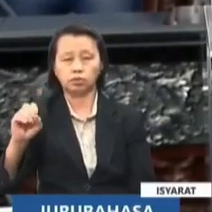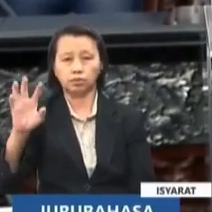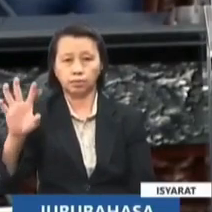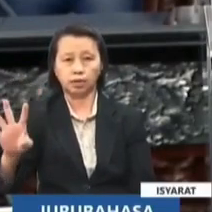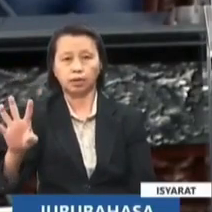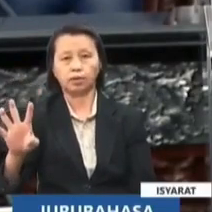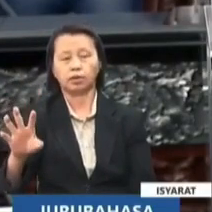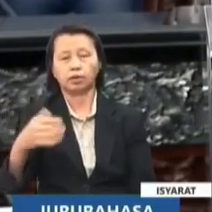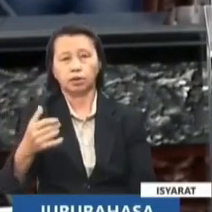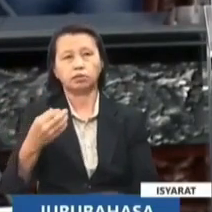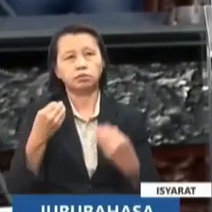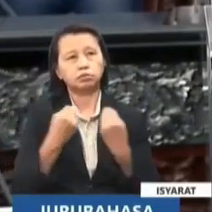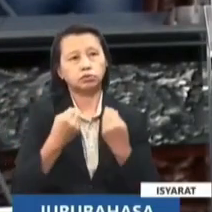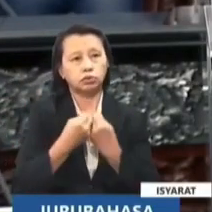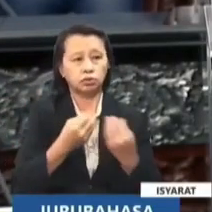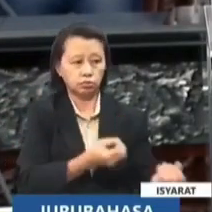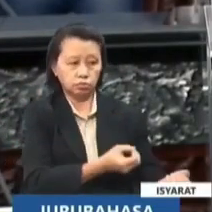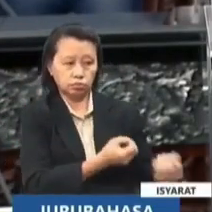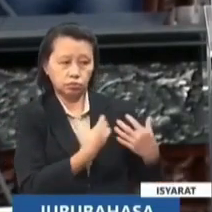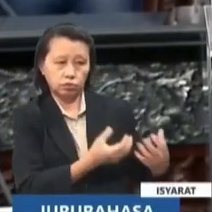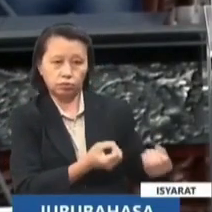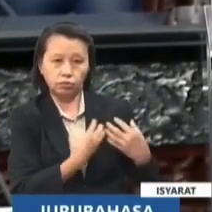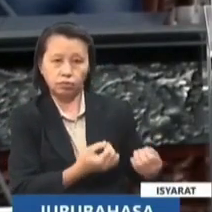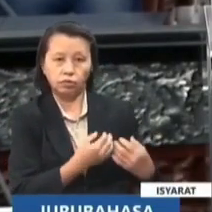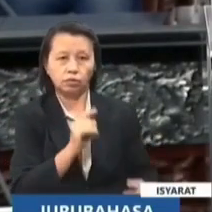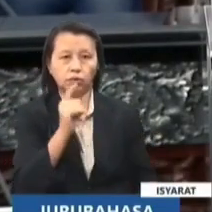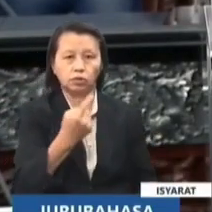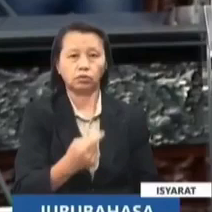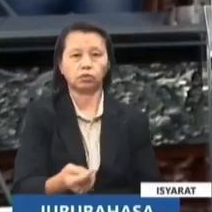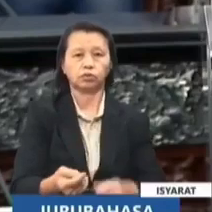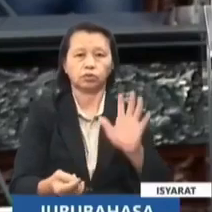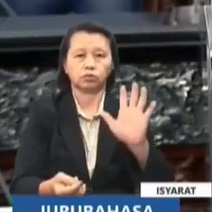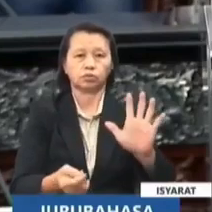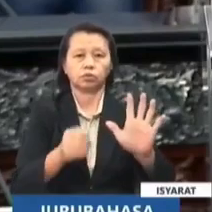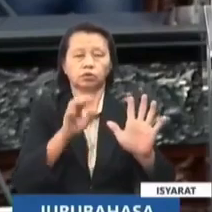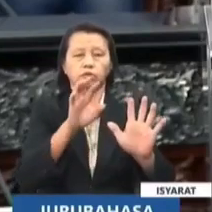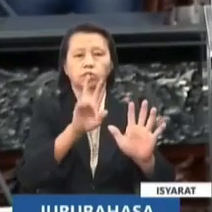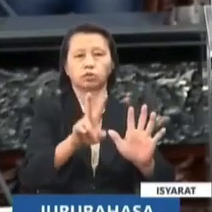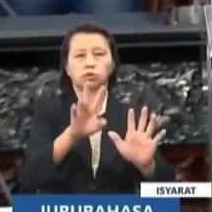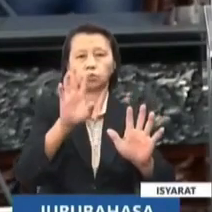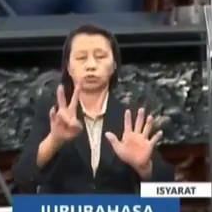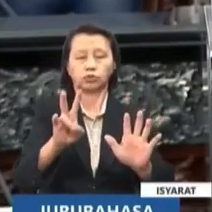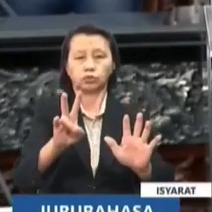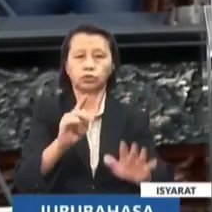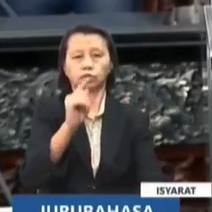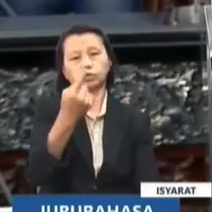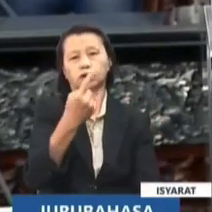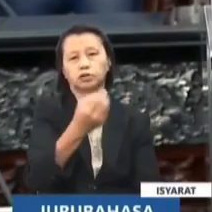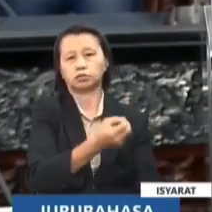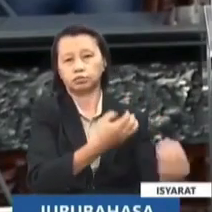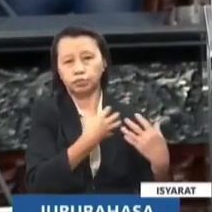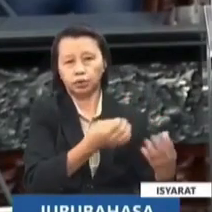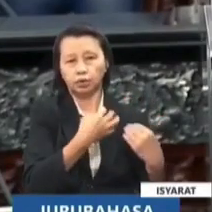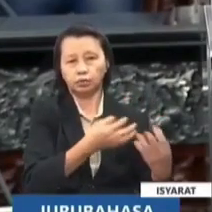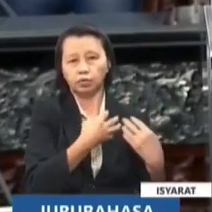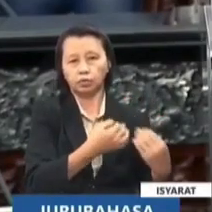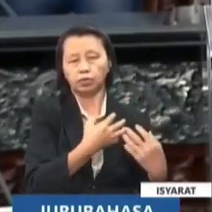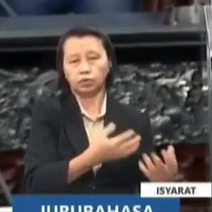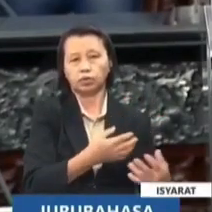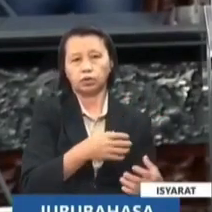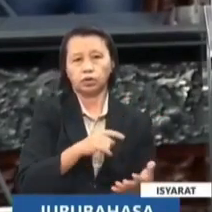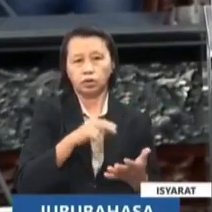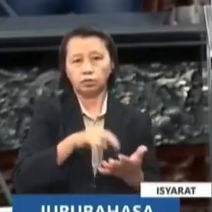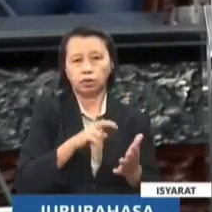73,554, namun dengan jumlah pemberi maklumat adalah hanya seramai 527 sahaja. Ini menunjukkan